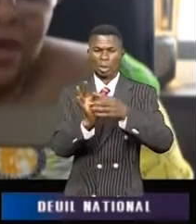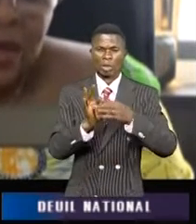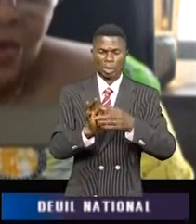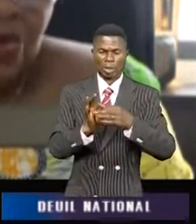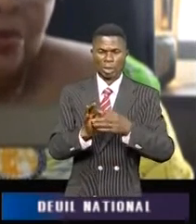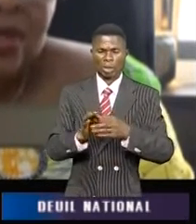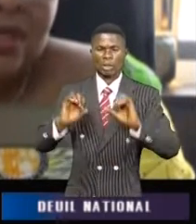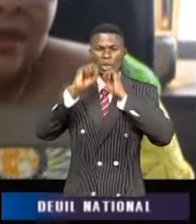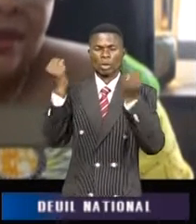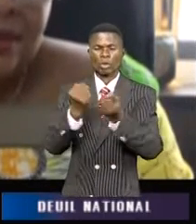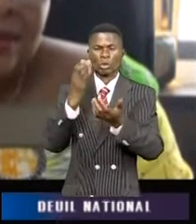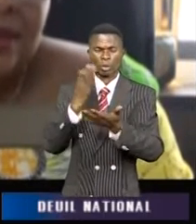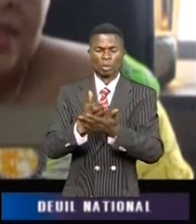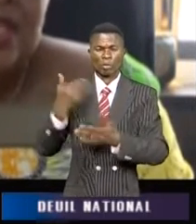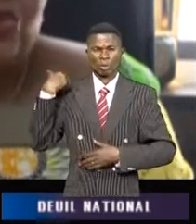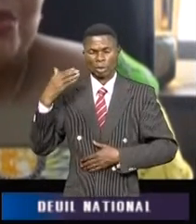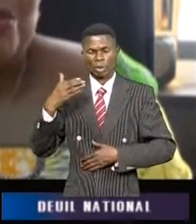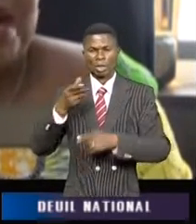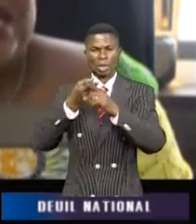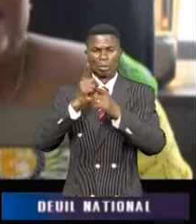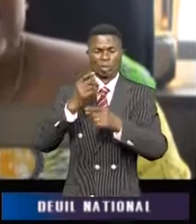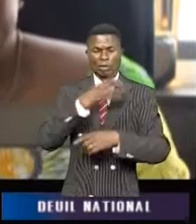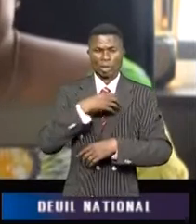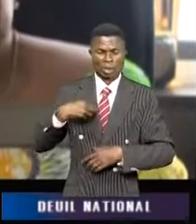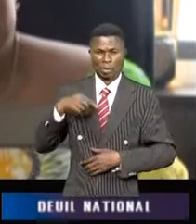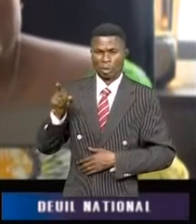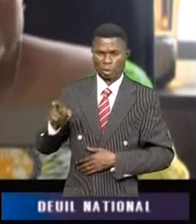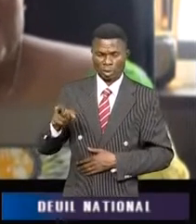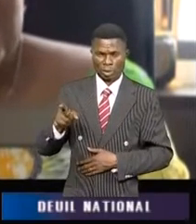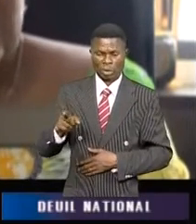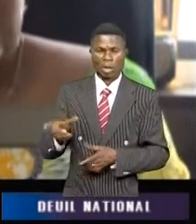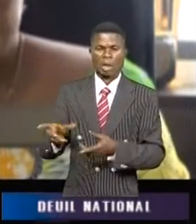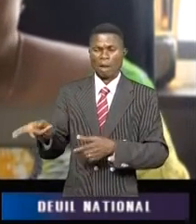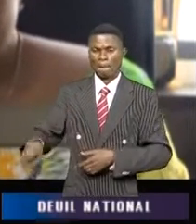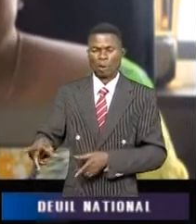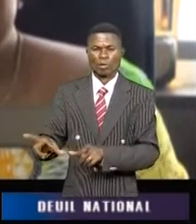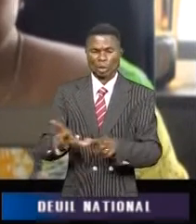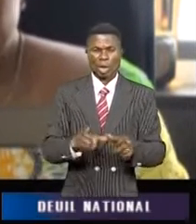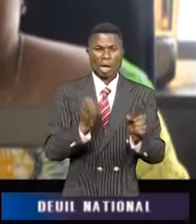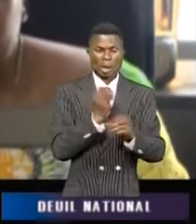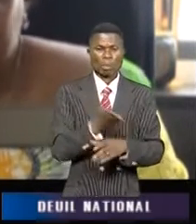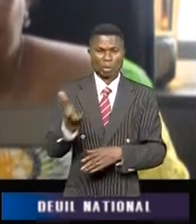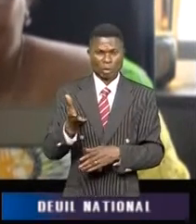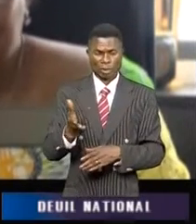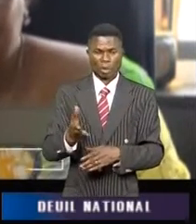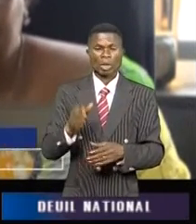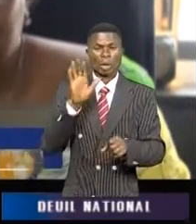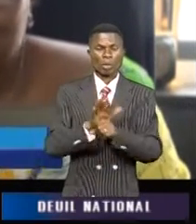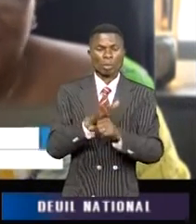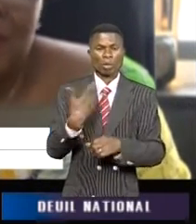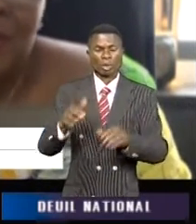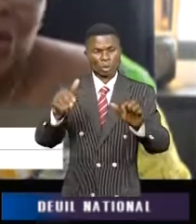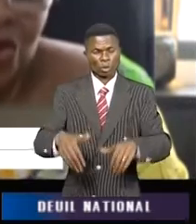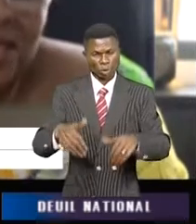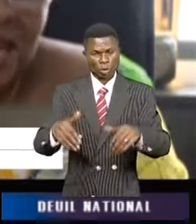public-privé initiée par Madame Mweleshi, le Lualaba dispose à présent ses propres stocks